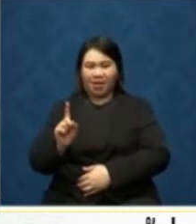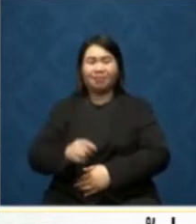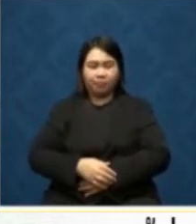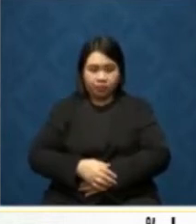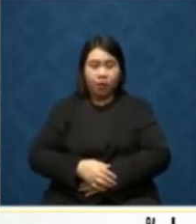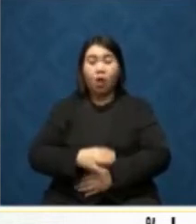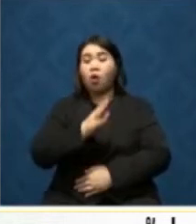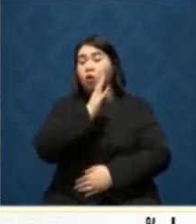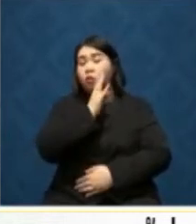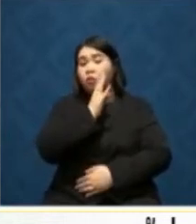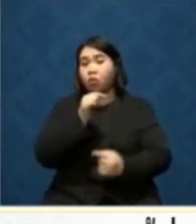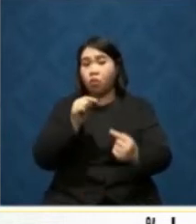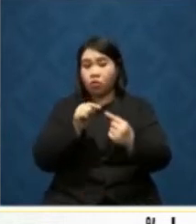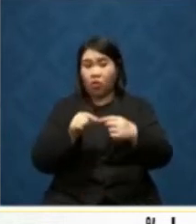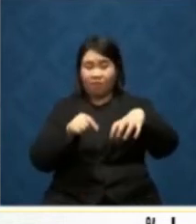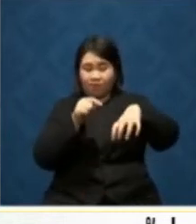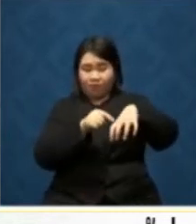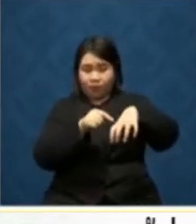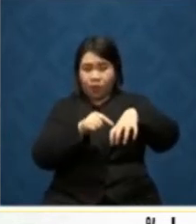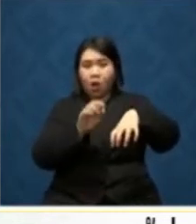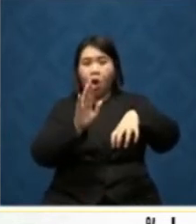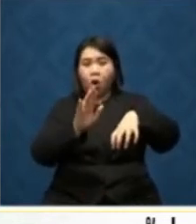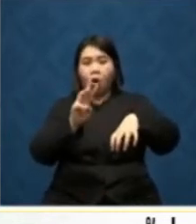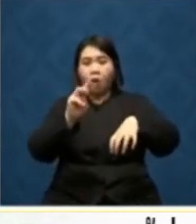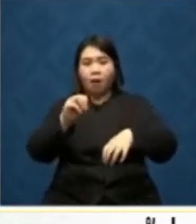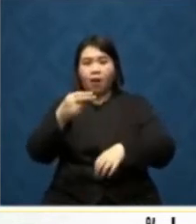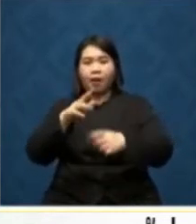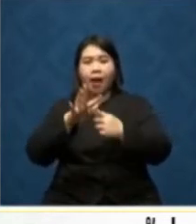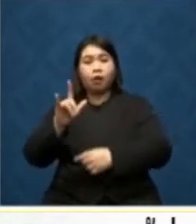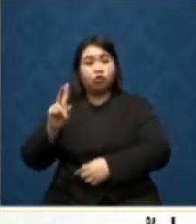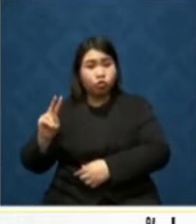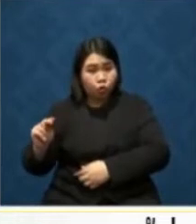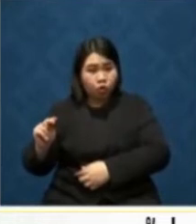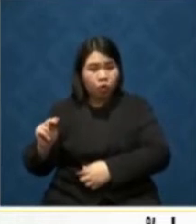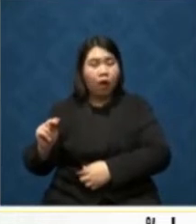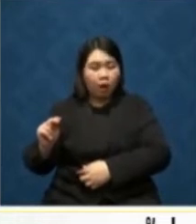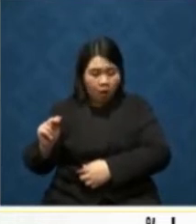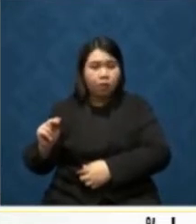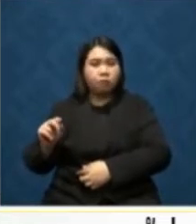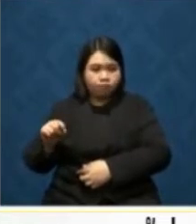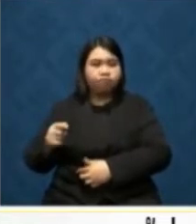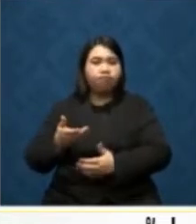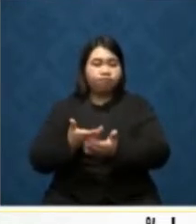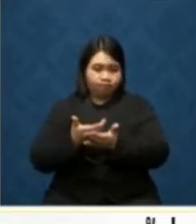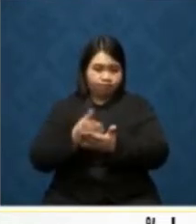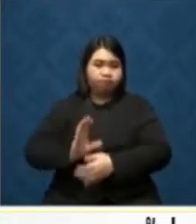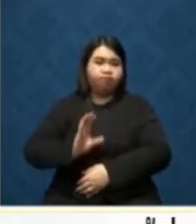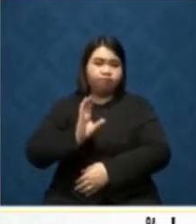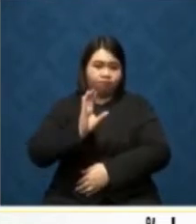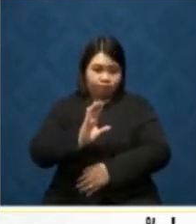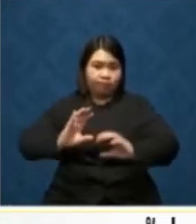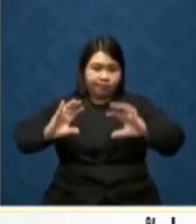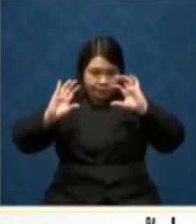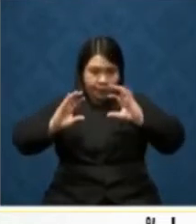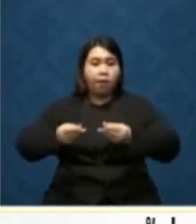าล หรอไม่อยาลมนะครับว่าปกติแล้วเฉพาะองค์กรสาธนะ องคกมหาชนเทานั้นที่